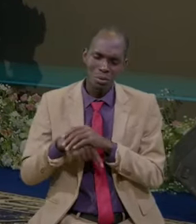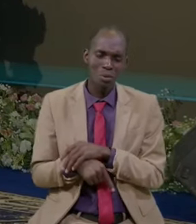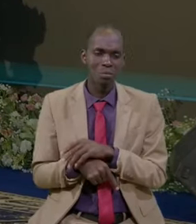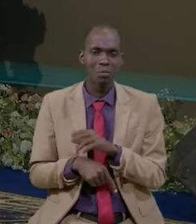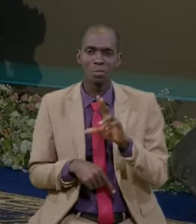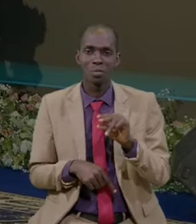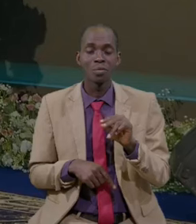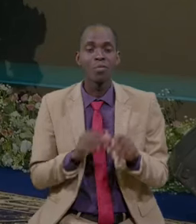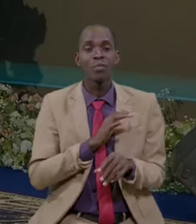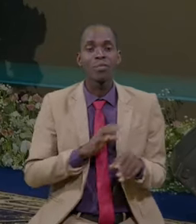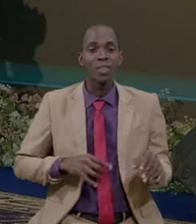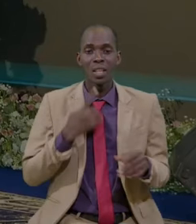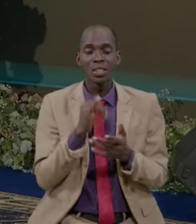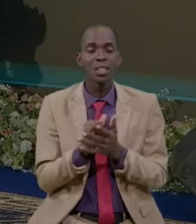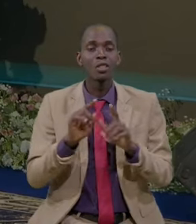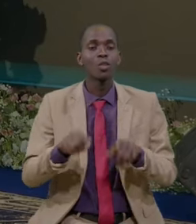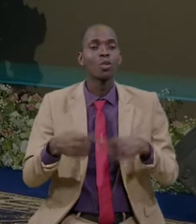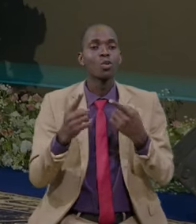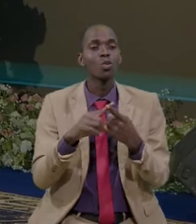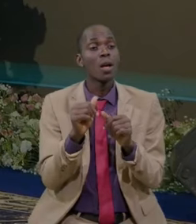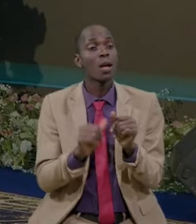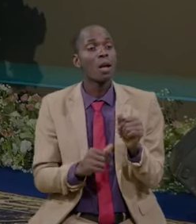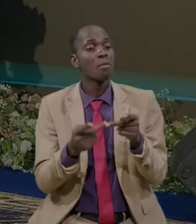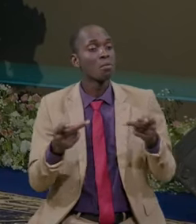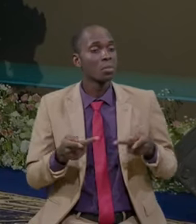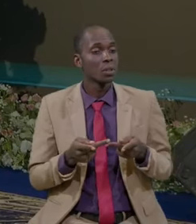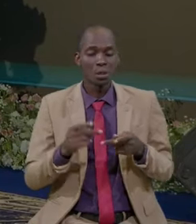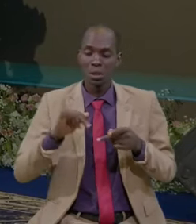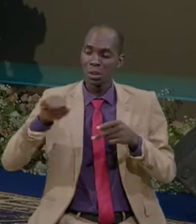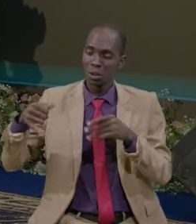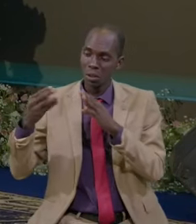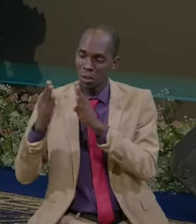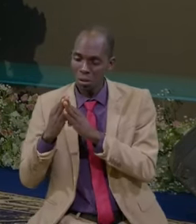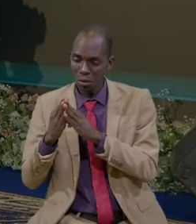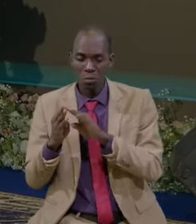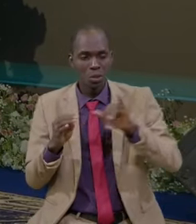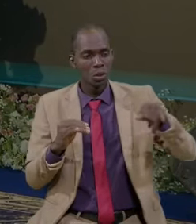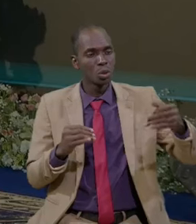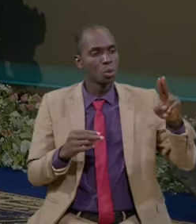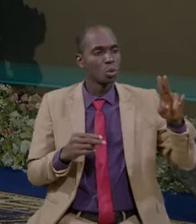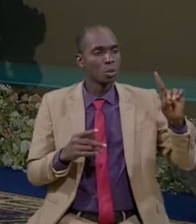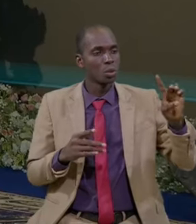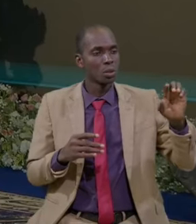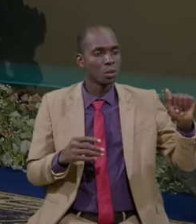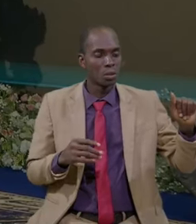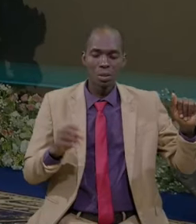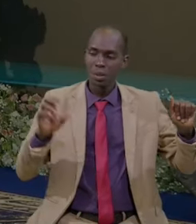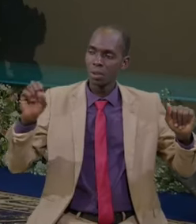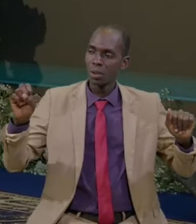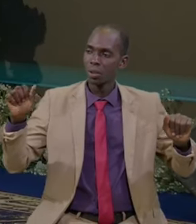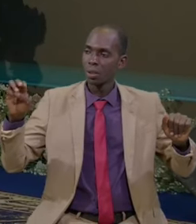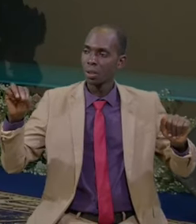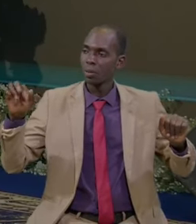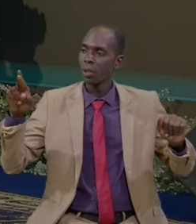Il a dit d'aller partout. Jérusalem, dans la Judée, dans la Samarie, et où